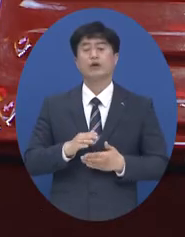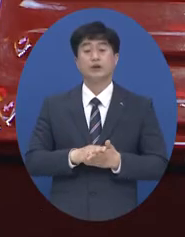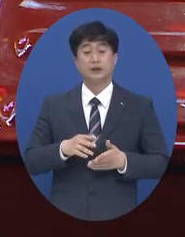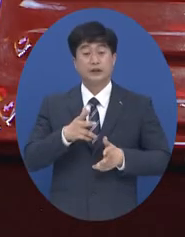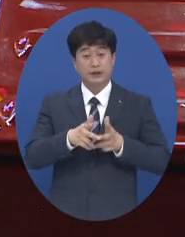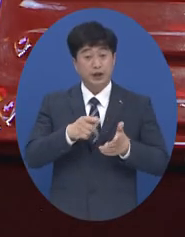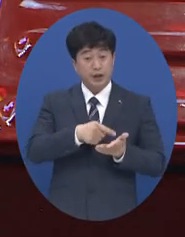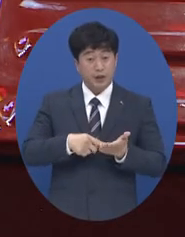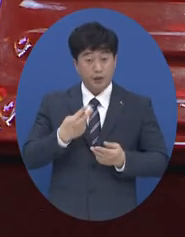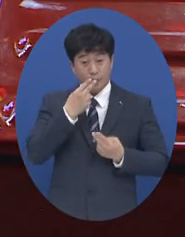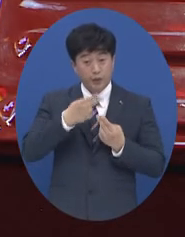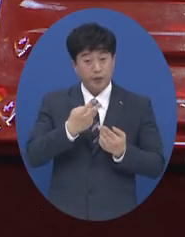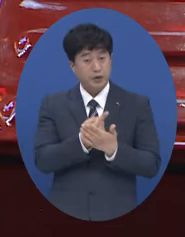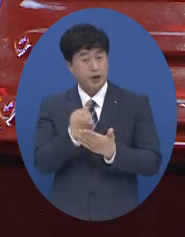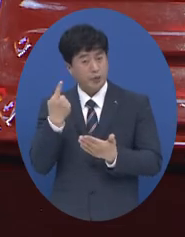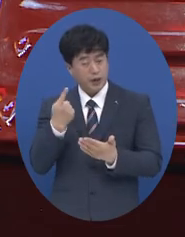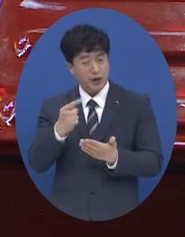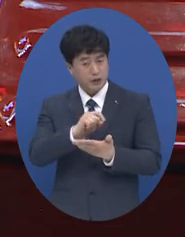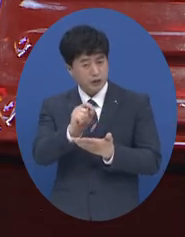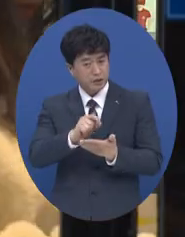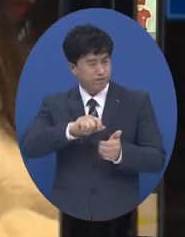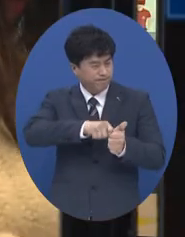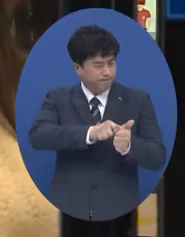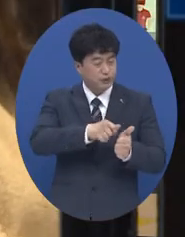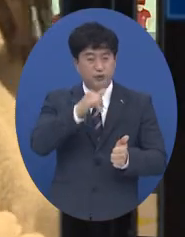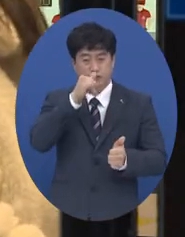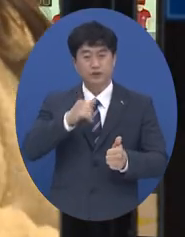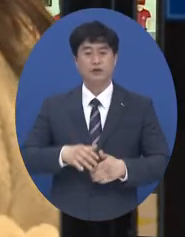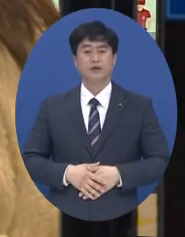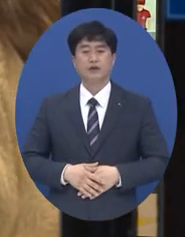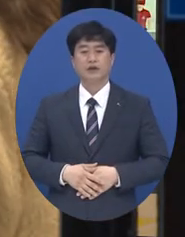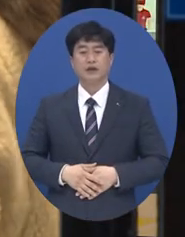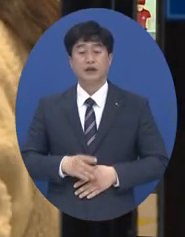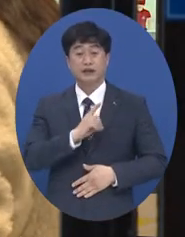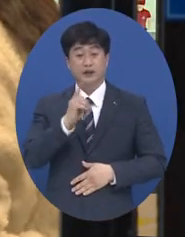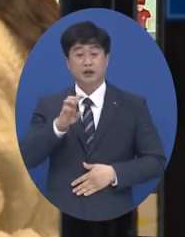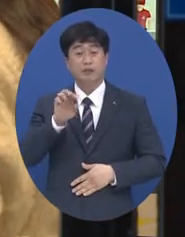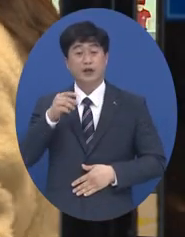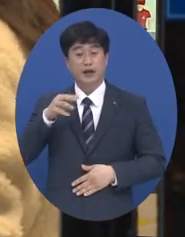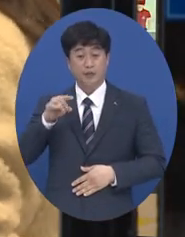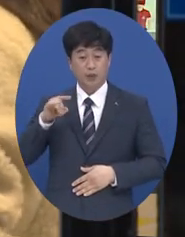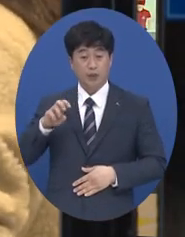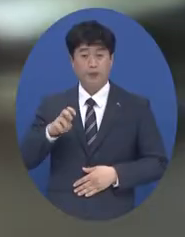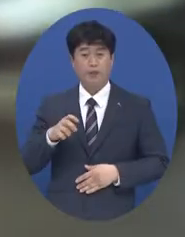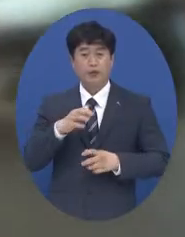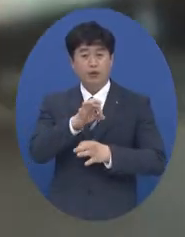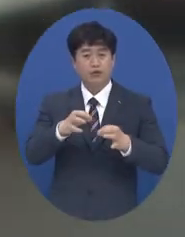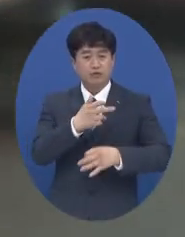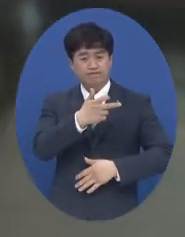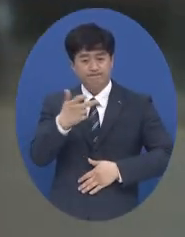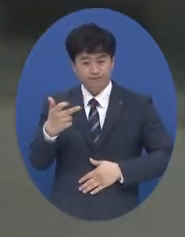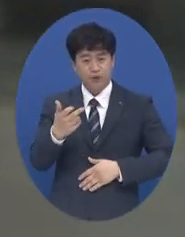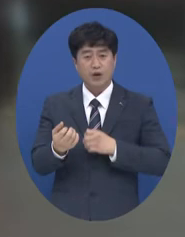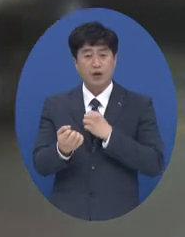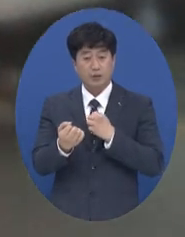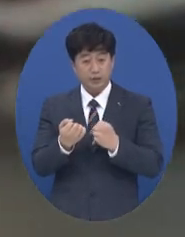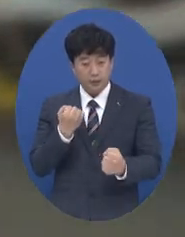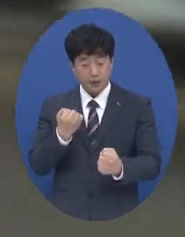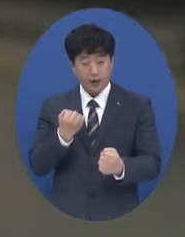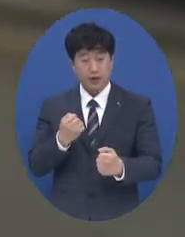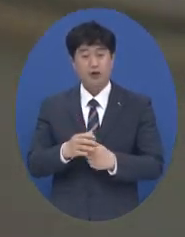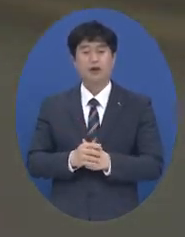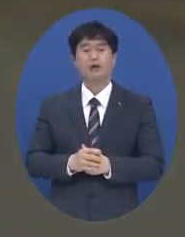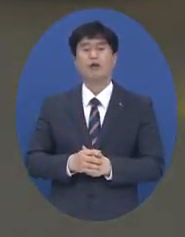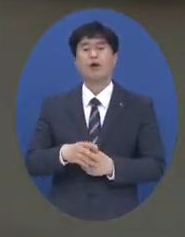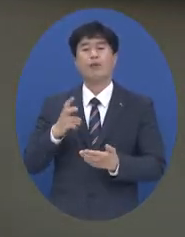적용 제외 신청서를 쓰라고 강요받는 경우가 대다수. 디지털 플랫폼 경제의 몸집이 커져가고 있는 데 비해 법과